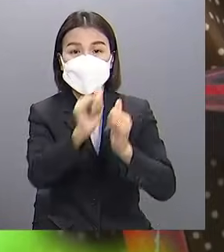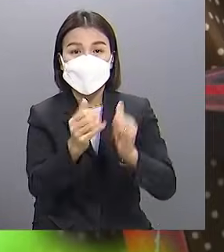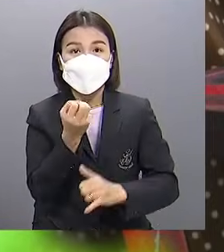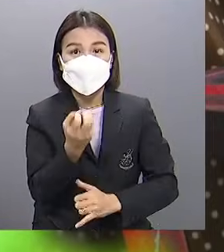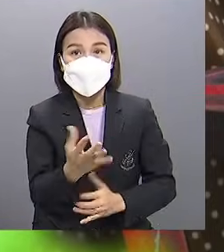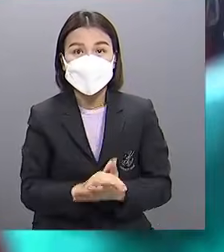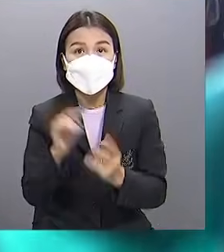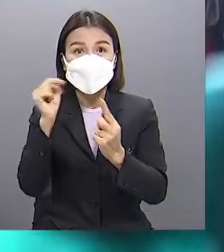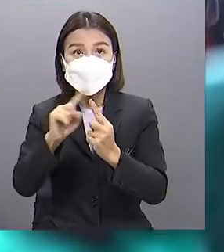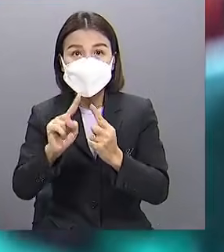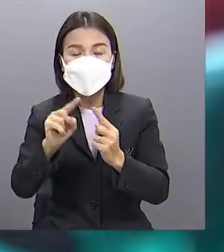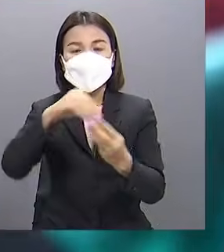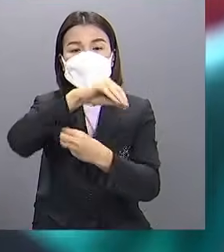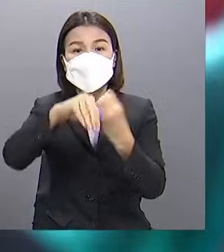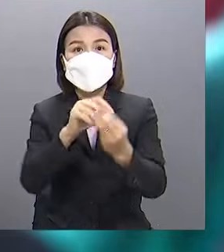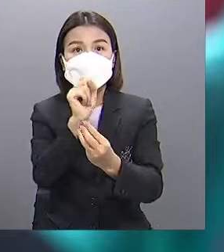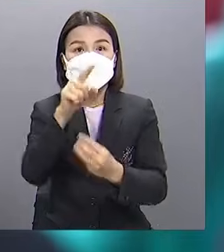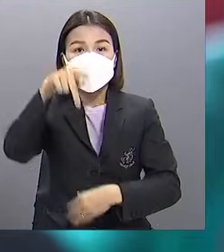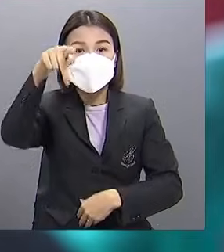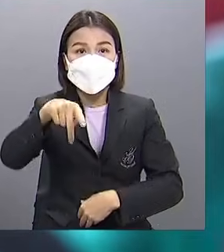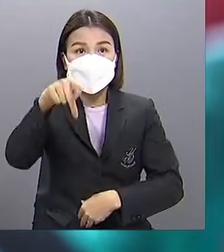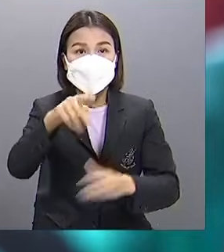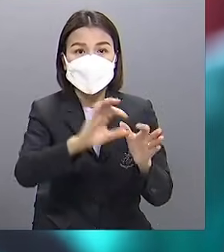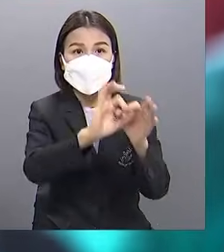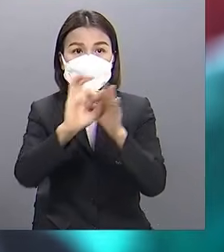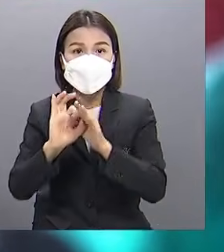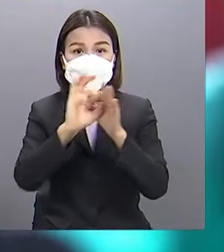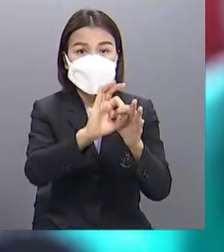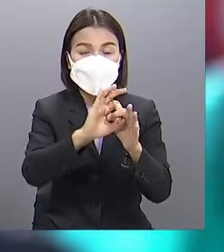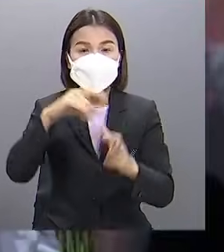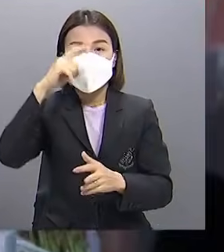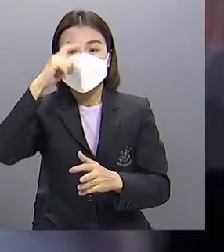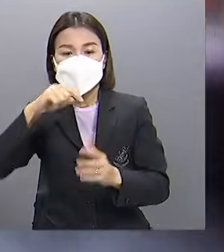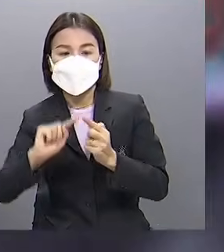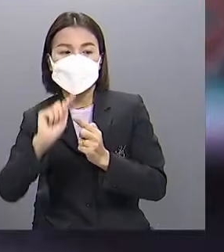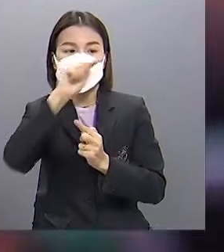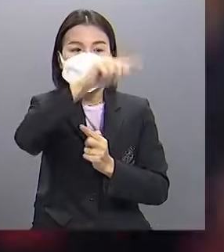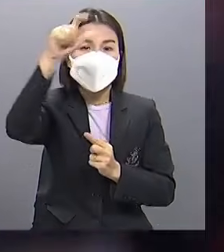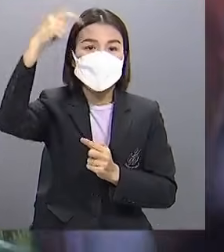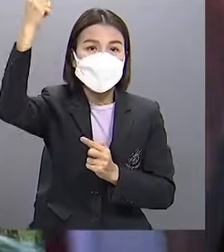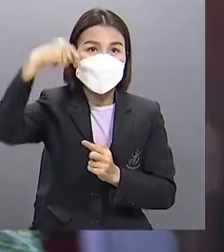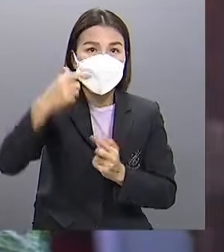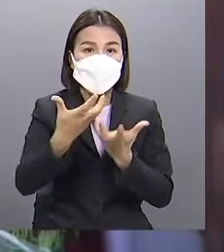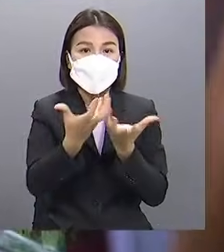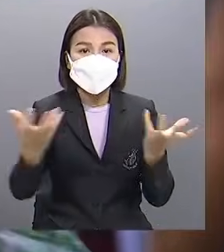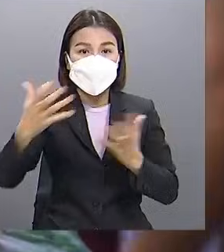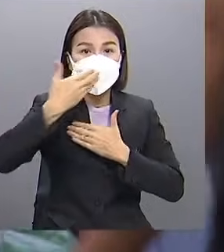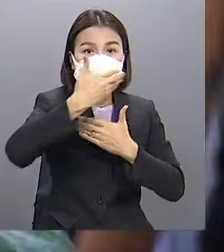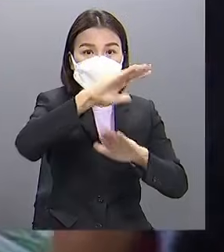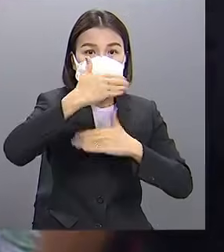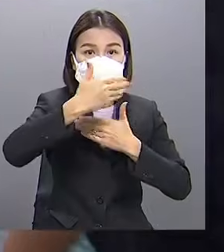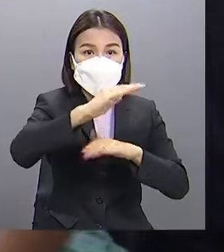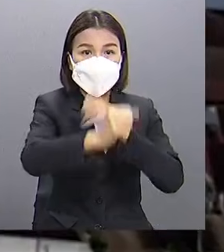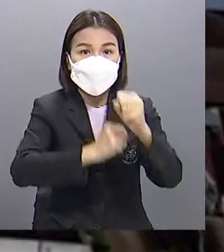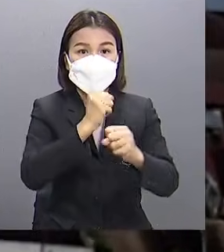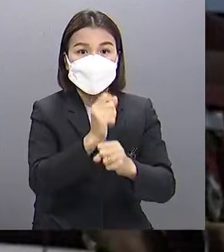ษฐกิจพิเศษที่เชื่อมสู่ประเทศเมียนมามีมูลค่าส่งออกสินค้าแต่ละปีไม่ต่ำกว่า 80,000 ล้านบ